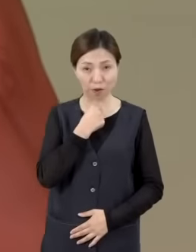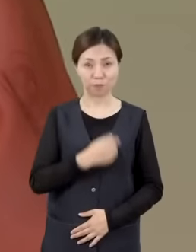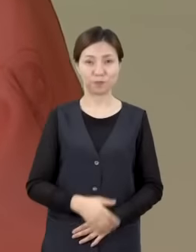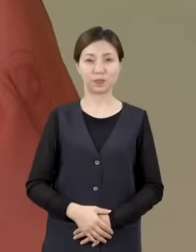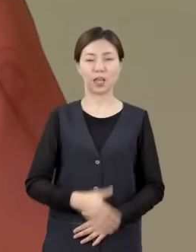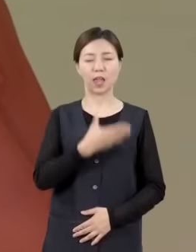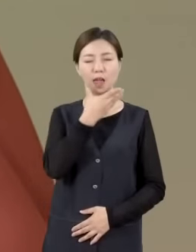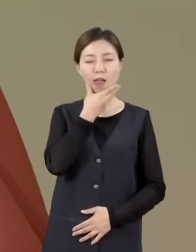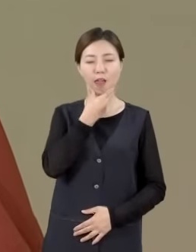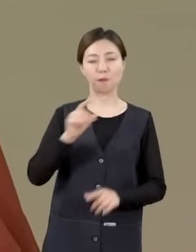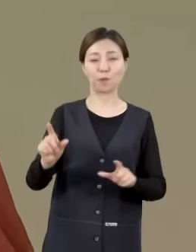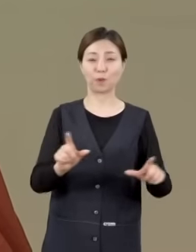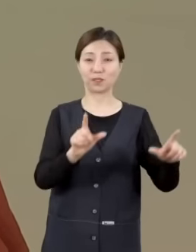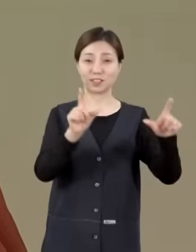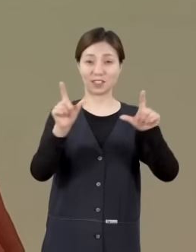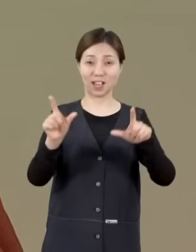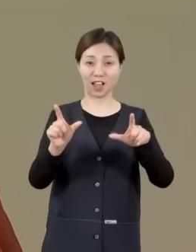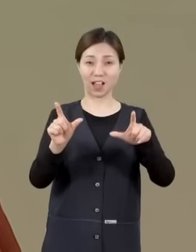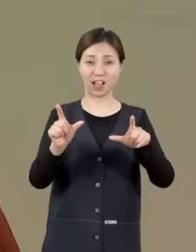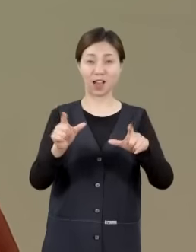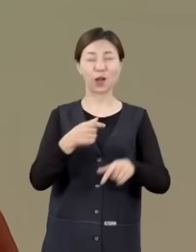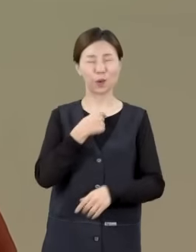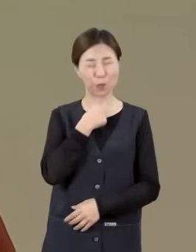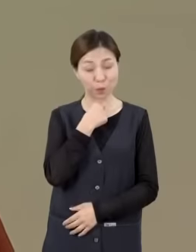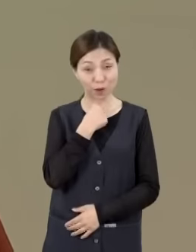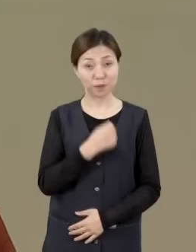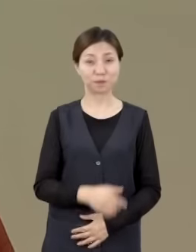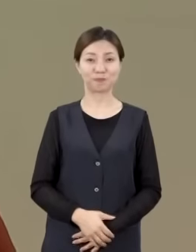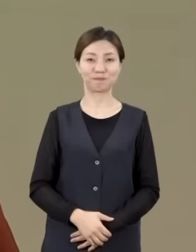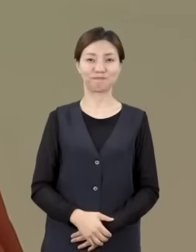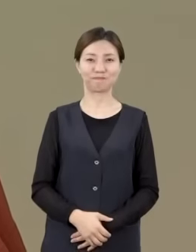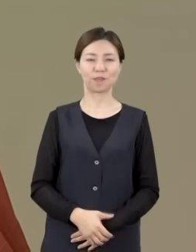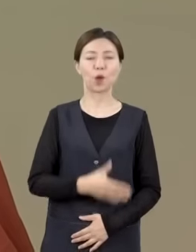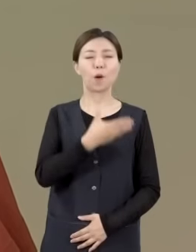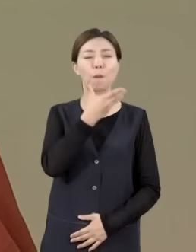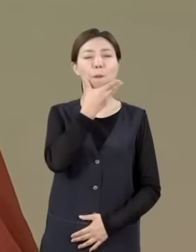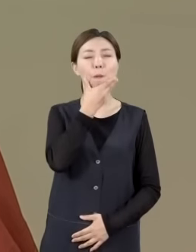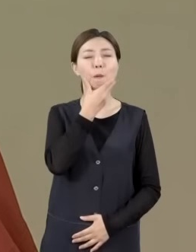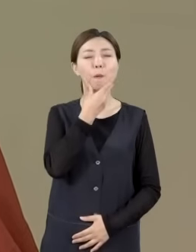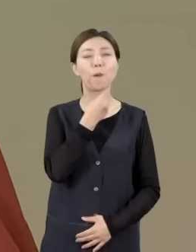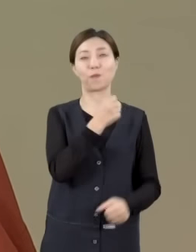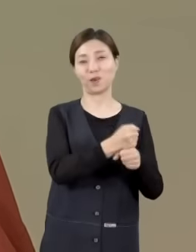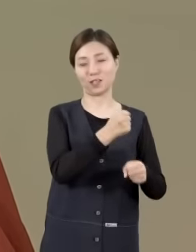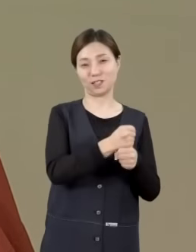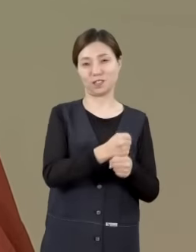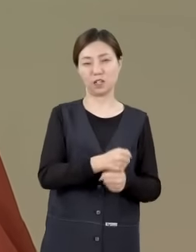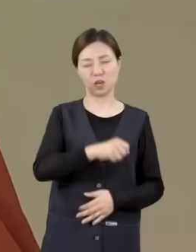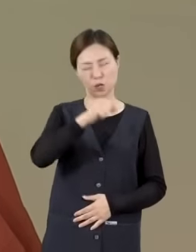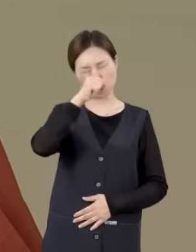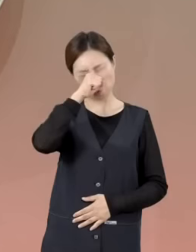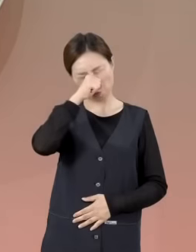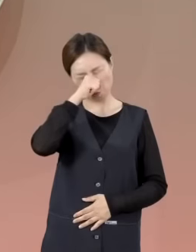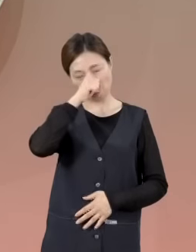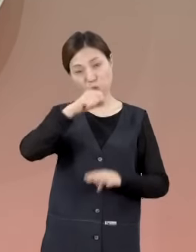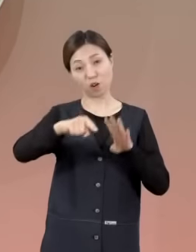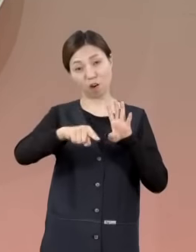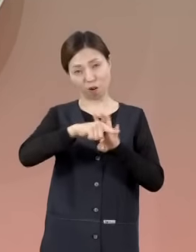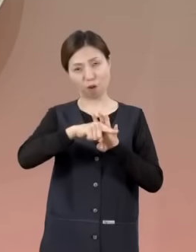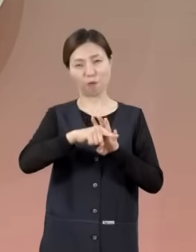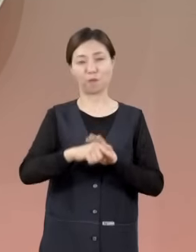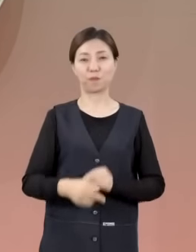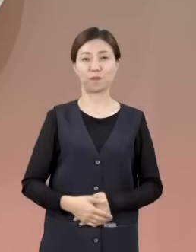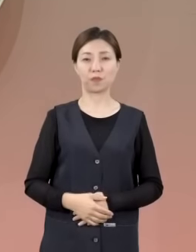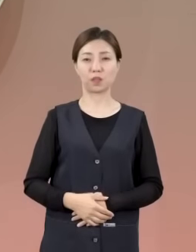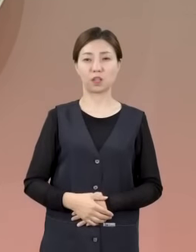여러분 행복해지고 싶습니까 행복한 삶을 창조하고 싶습니까 복을